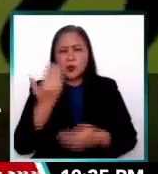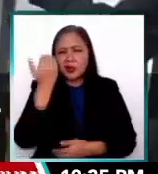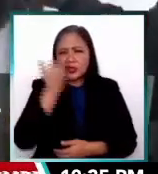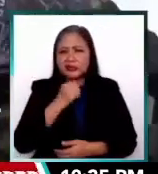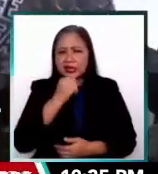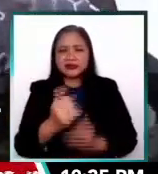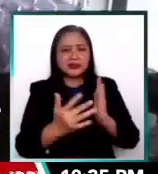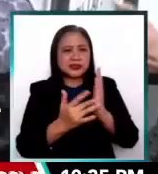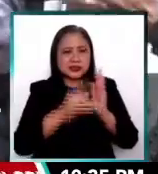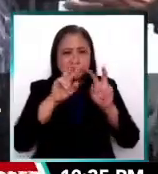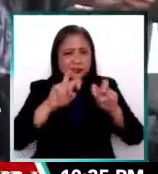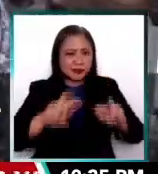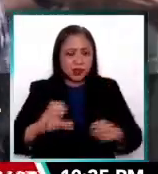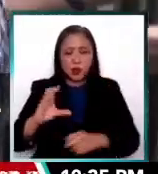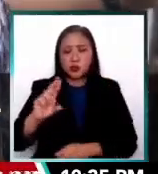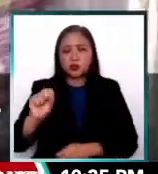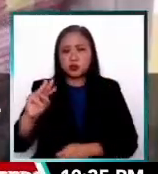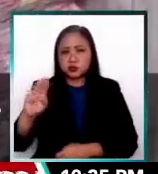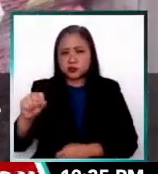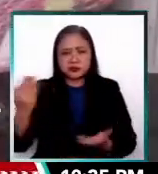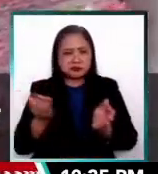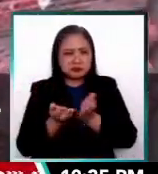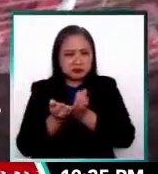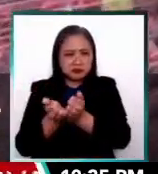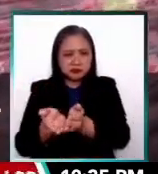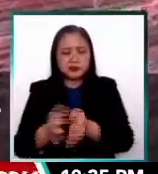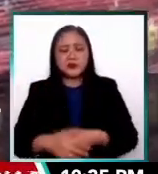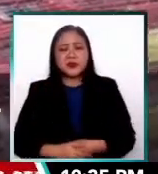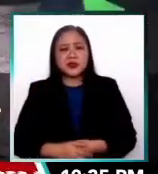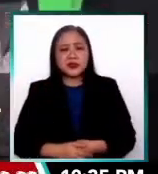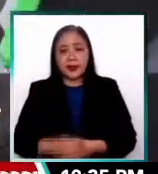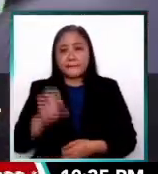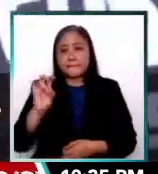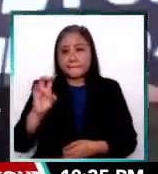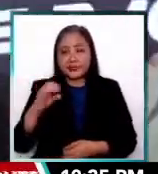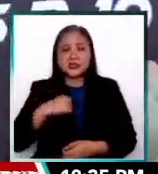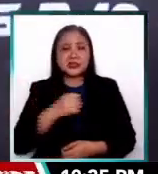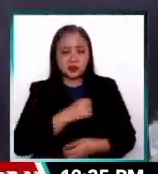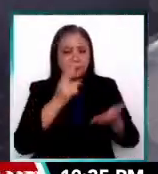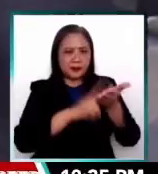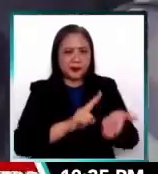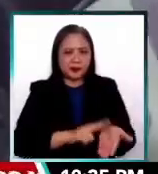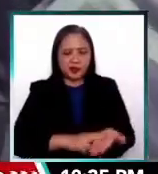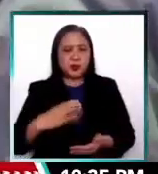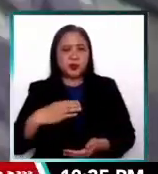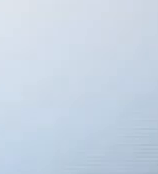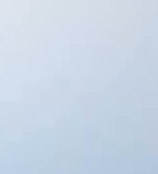ang inspeksyon sa customs sa mga pantalan. Pinirmahan ng 17 senador ang committee report. Mav Gonzalez, GMA